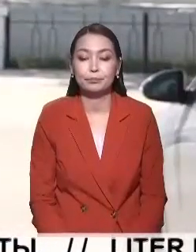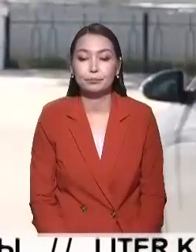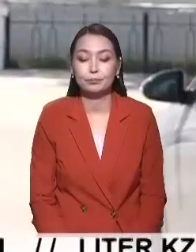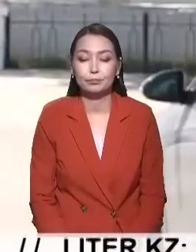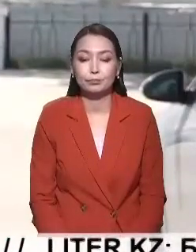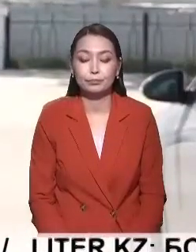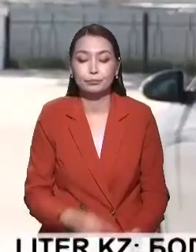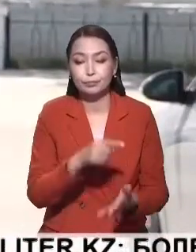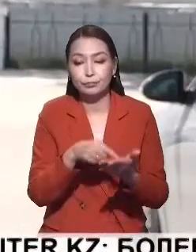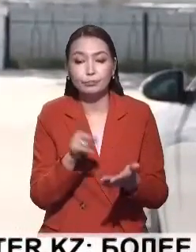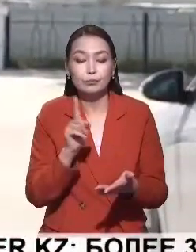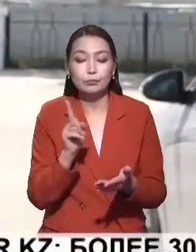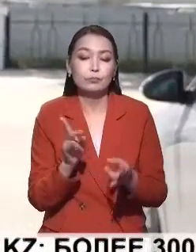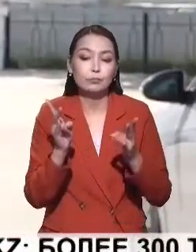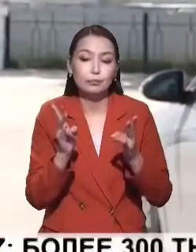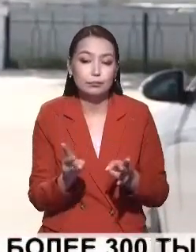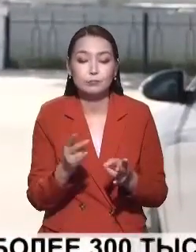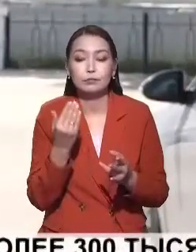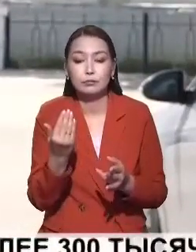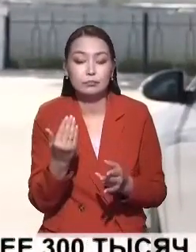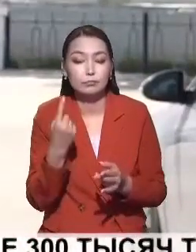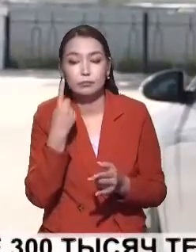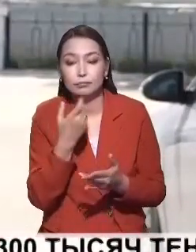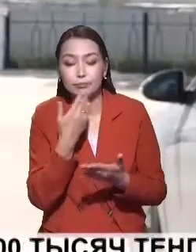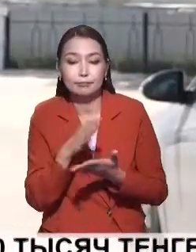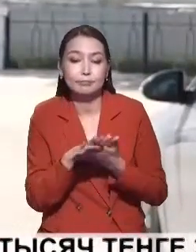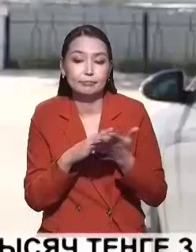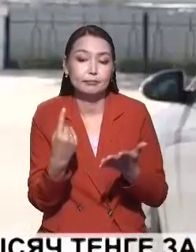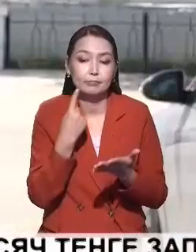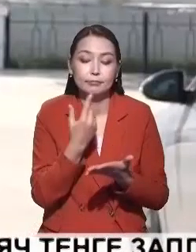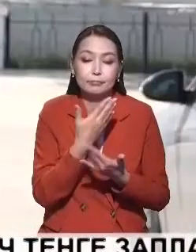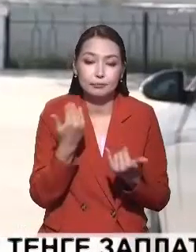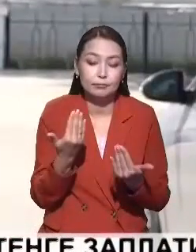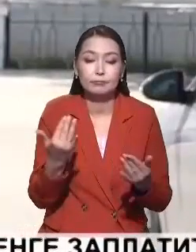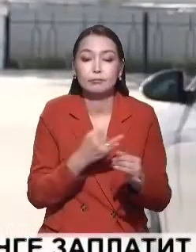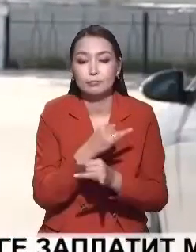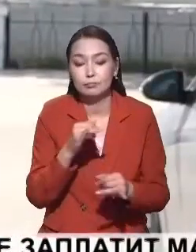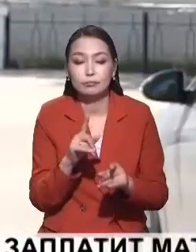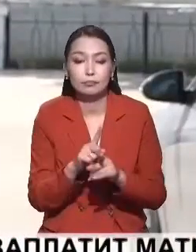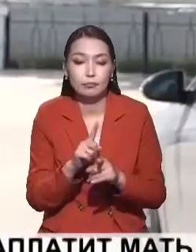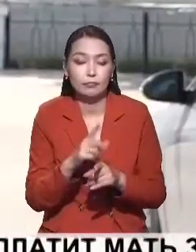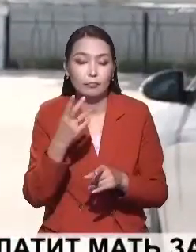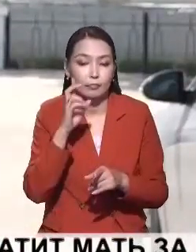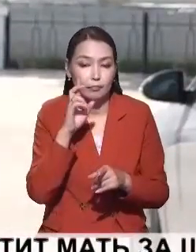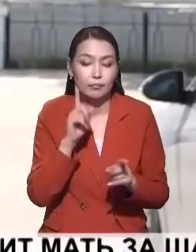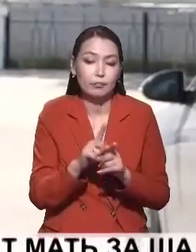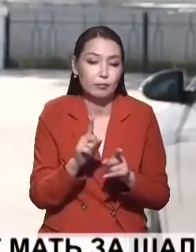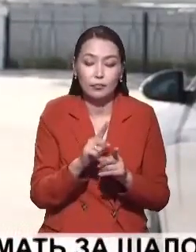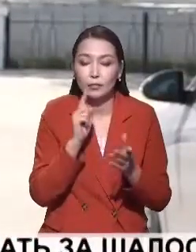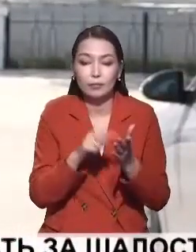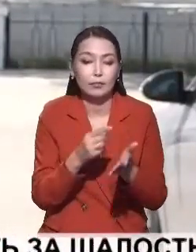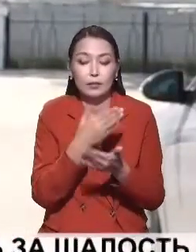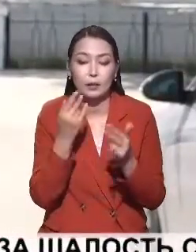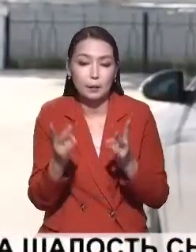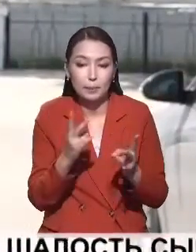Загвоздка в том, что потерпевшие не пишут заявление на обидчиков. Дела возбуждаются по факту, но до суда чаще не доходят, потому что